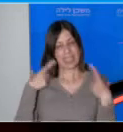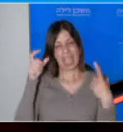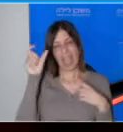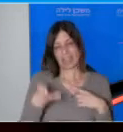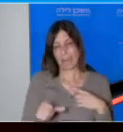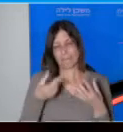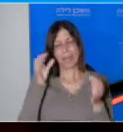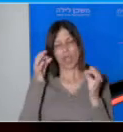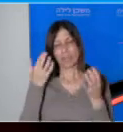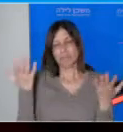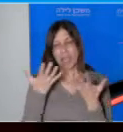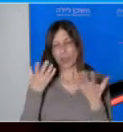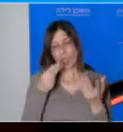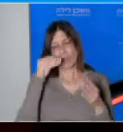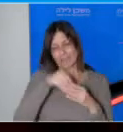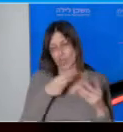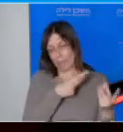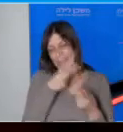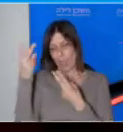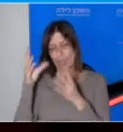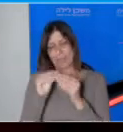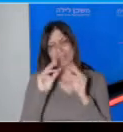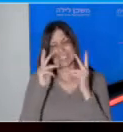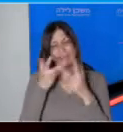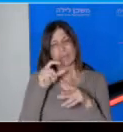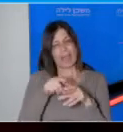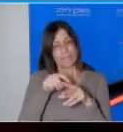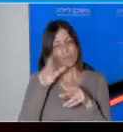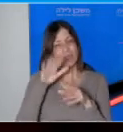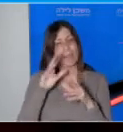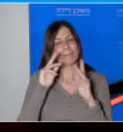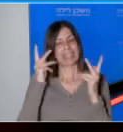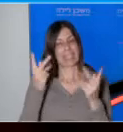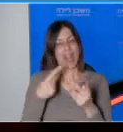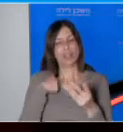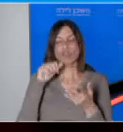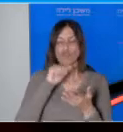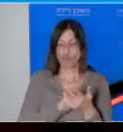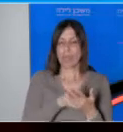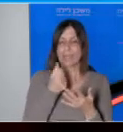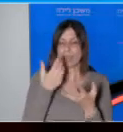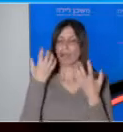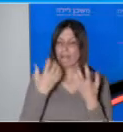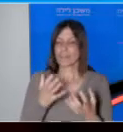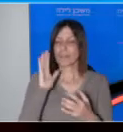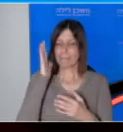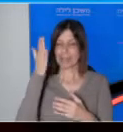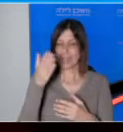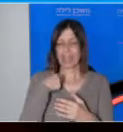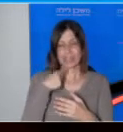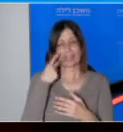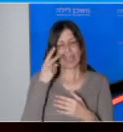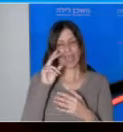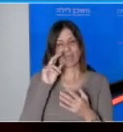ולדעתי בעיקר במה שקורה בבתי החולים, עם הצוותים הרפואיים גם בקהילה, אני חושבת שאנחנו נשלם מחיר מאוד כבד בעתיד, אנחנו נראה